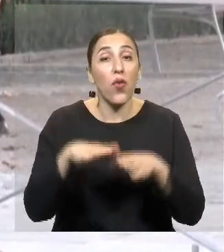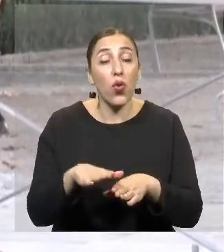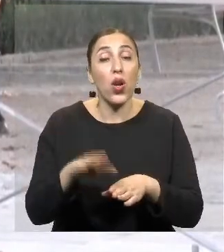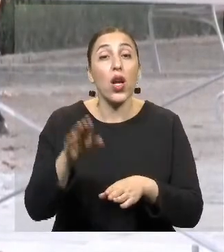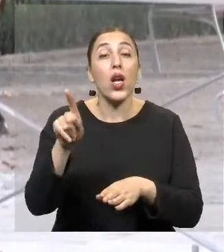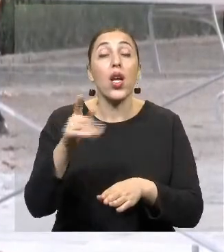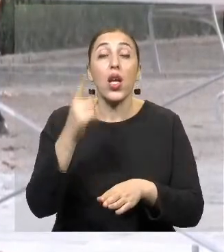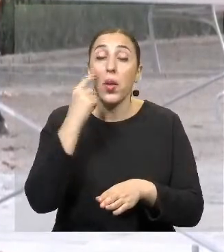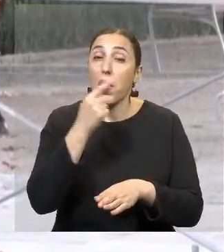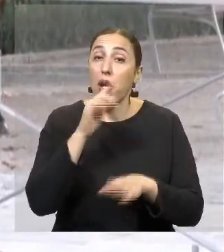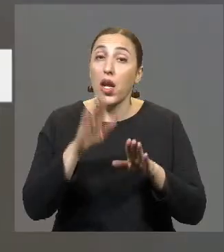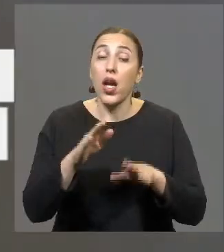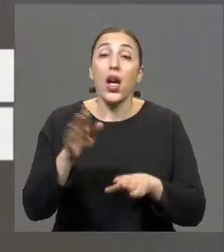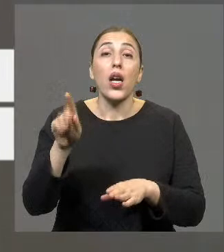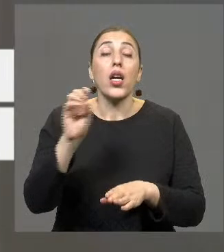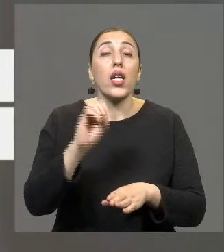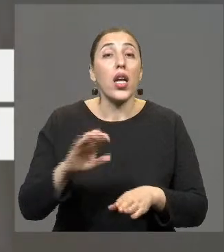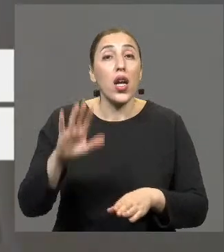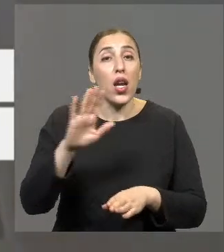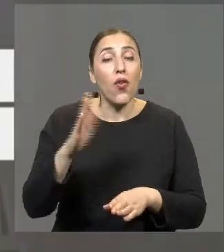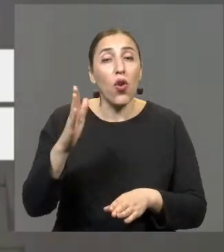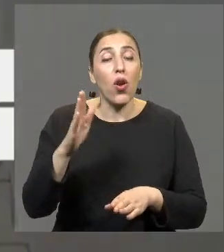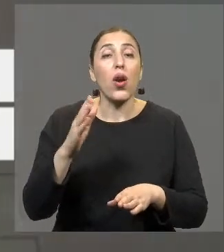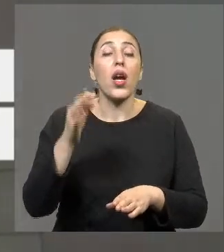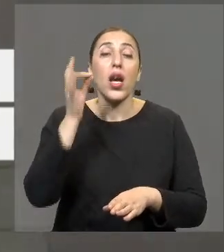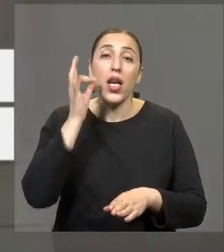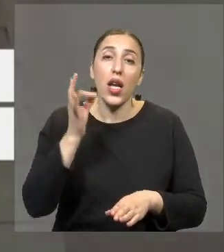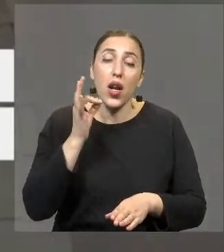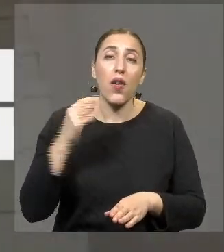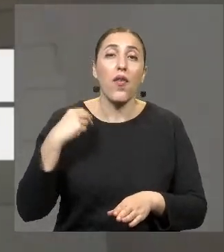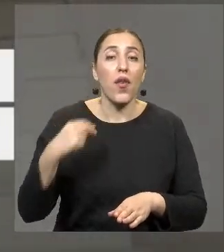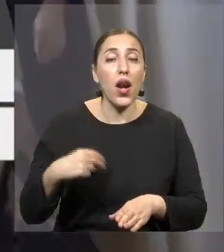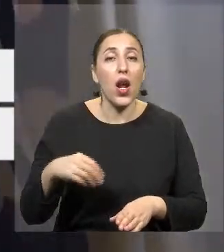եվրոպական լիդերների, գերմանյայի կանցլերի, վրանսայի և